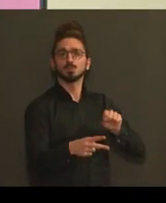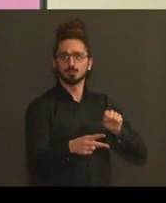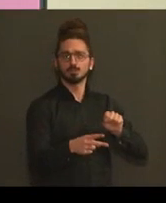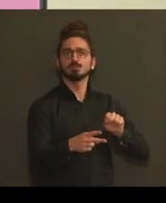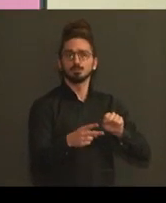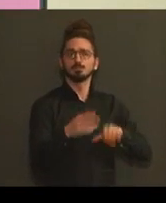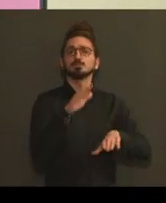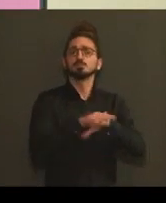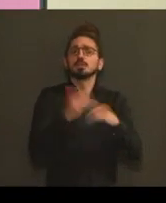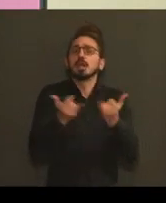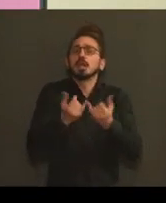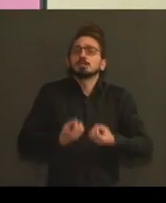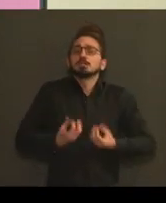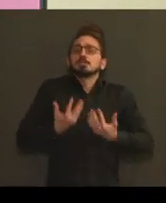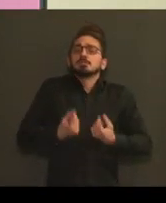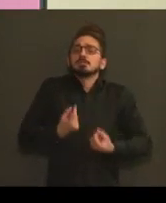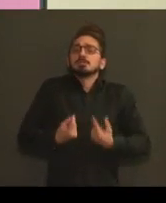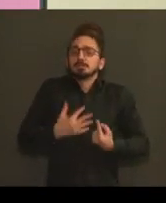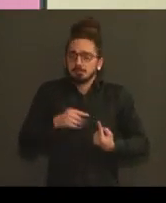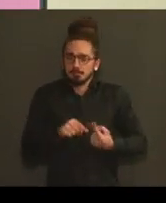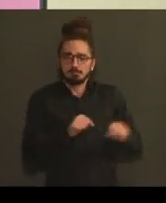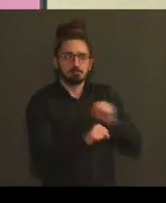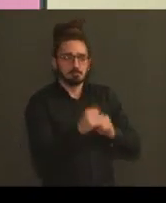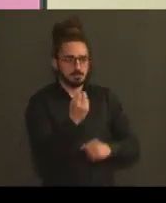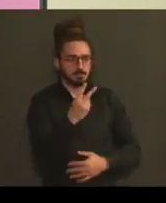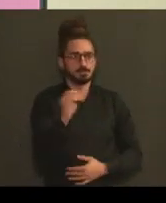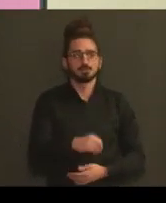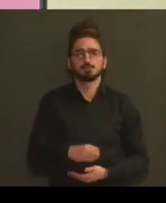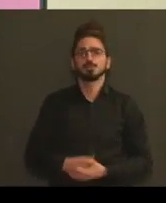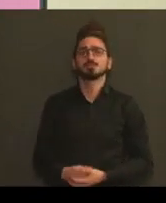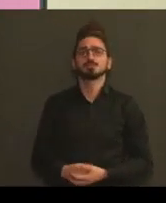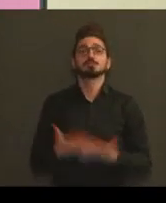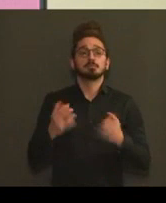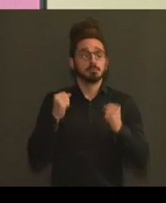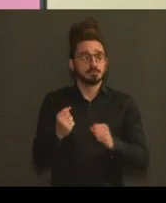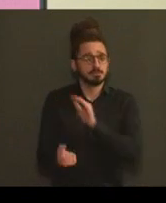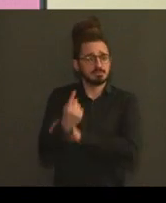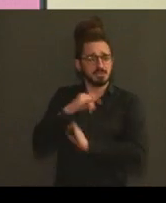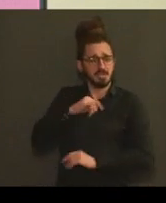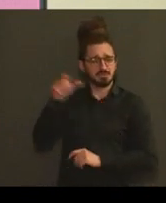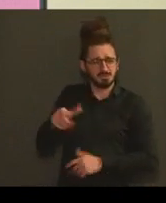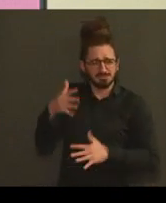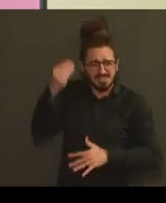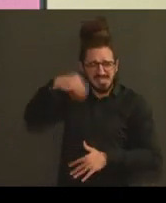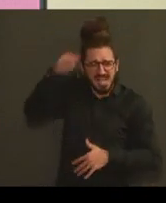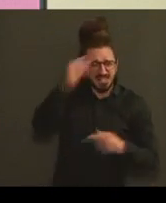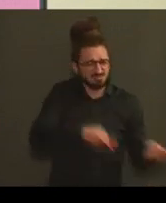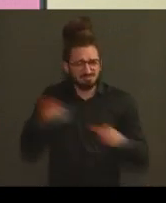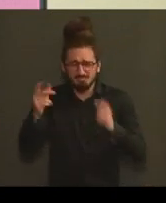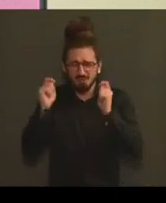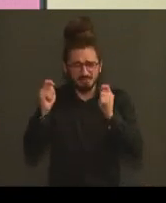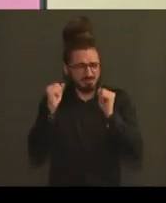considère les formes graves, celles qui entraînent une hospitalisation, éventuellement même un décès, on a une protection